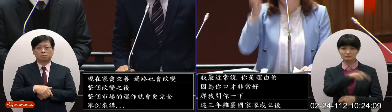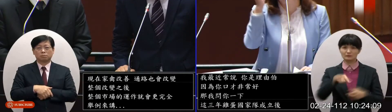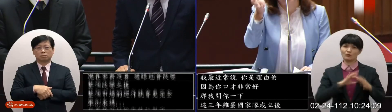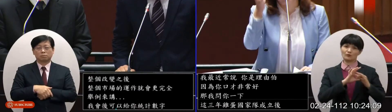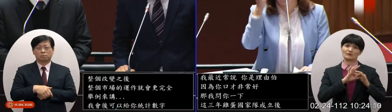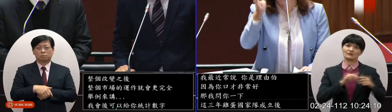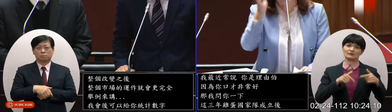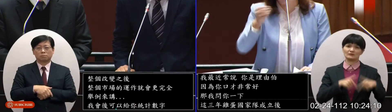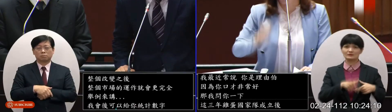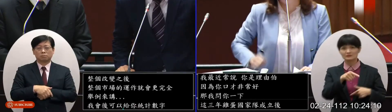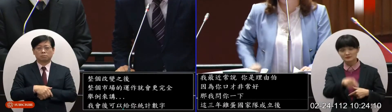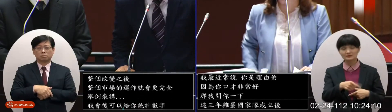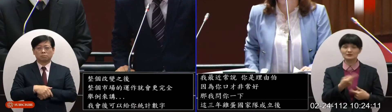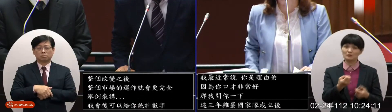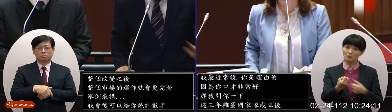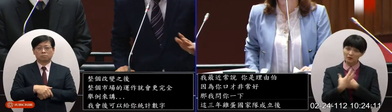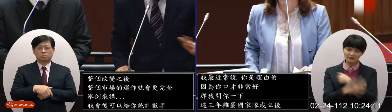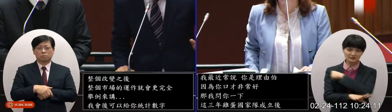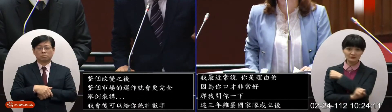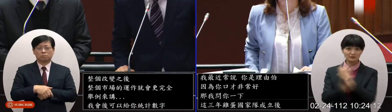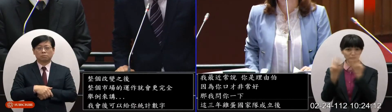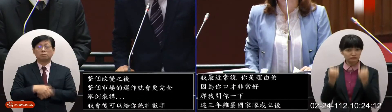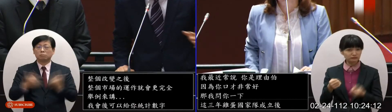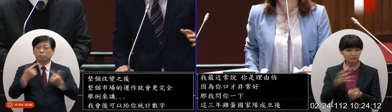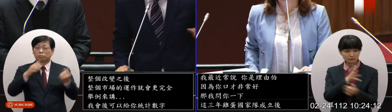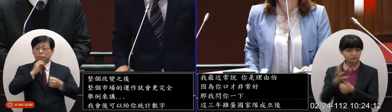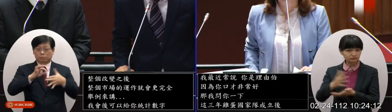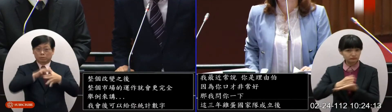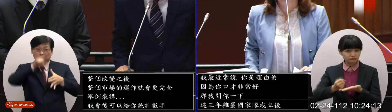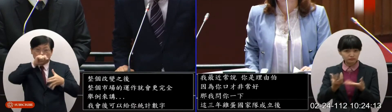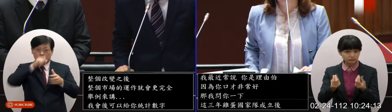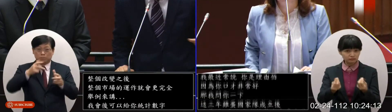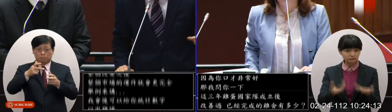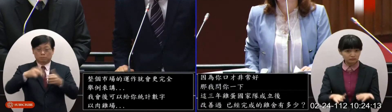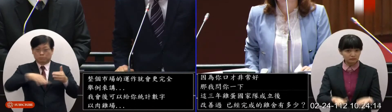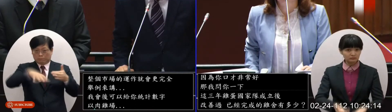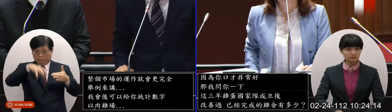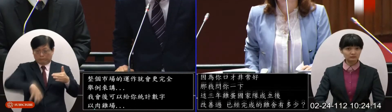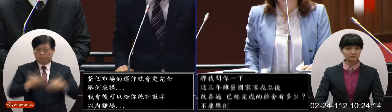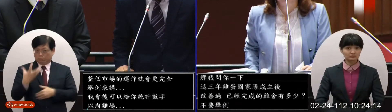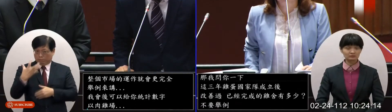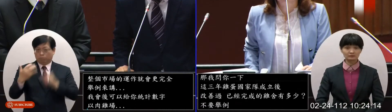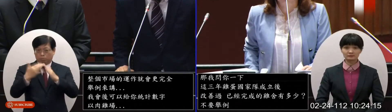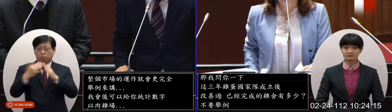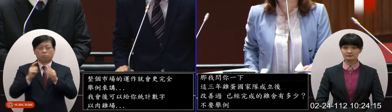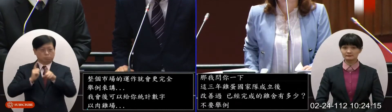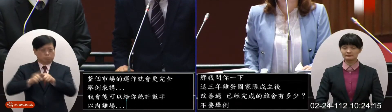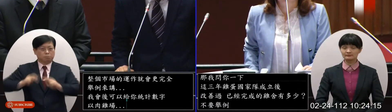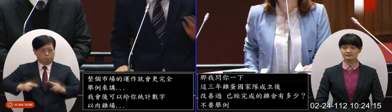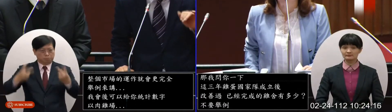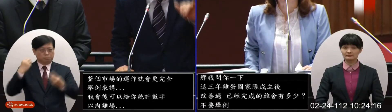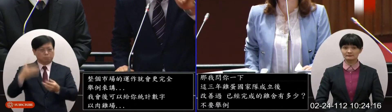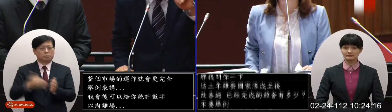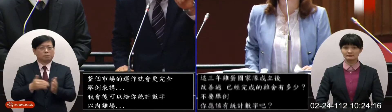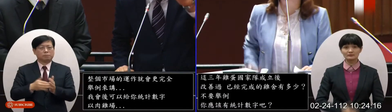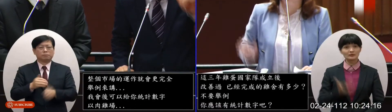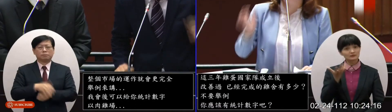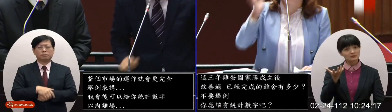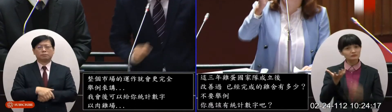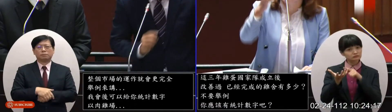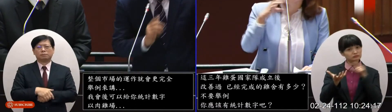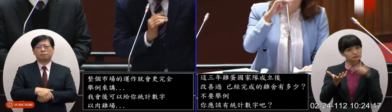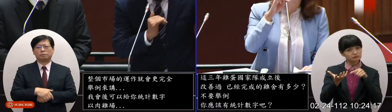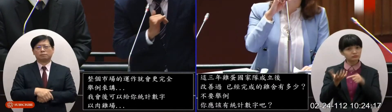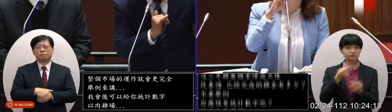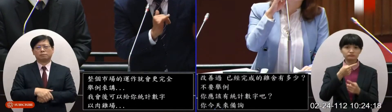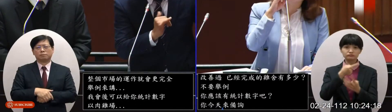的问题？你行一个最基本的数量，那么做统计。 100多场内底，大部分的鸡舍都已经朝这个方向在走。 大部分是